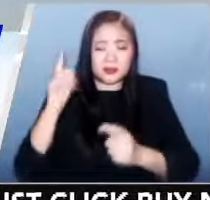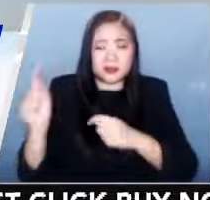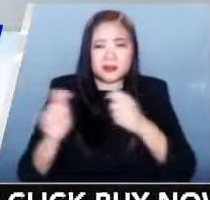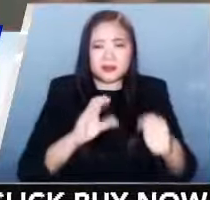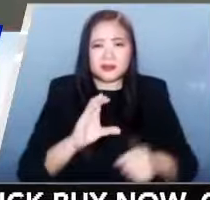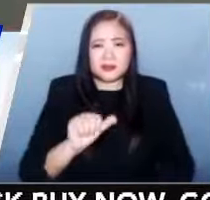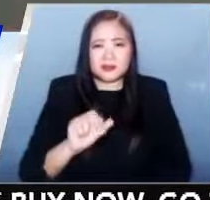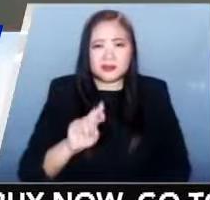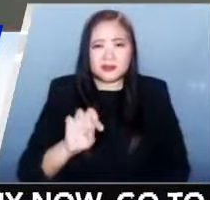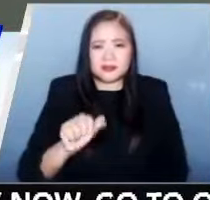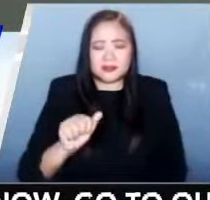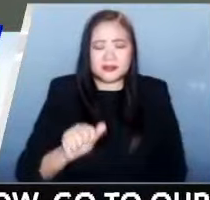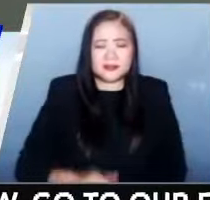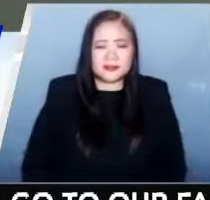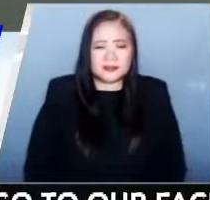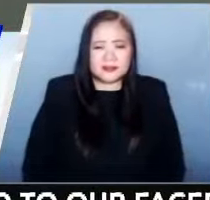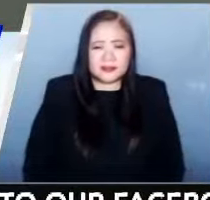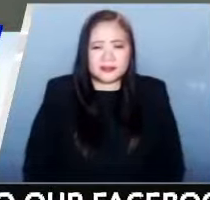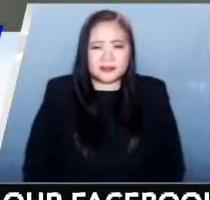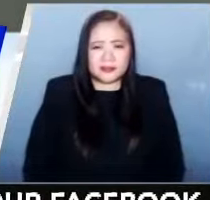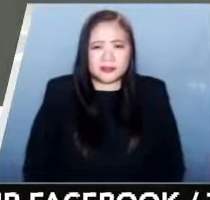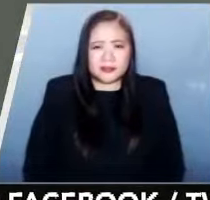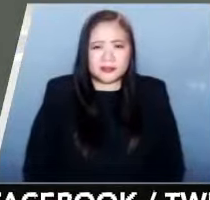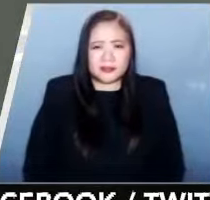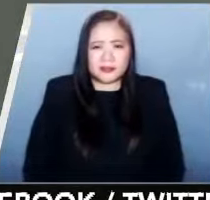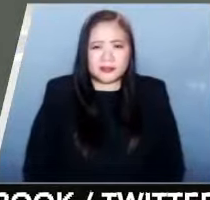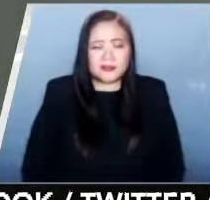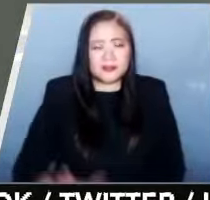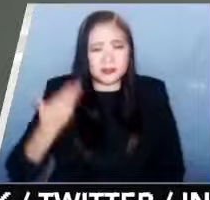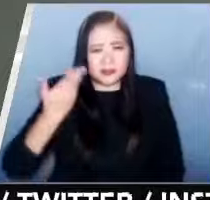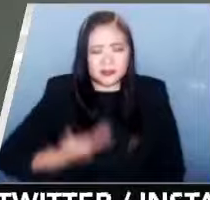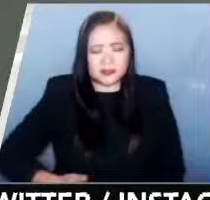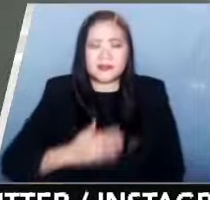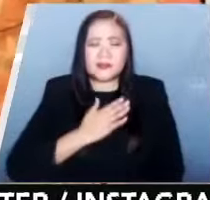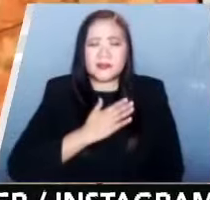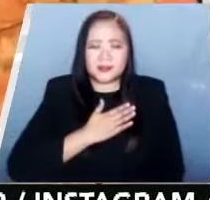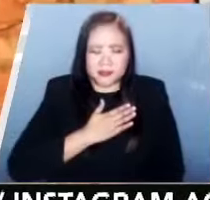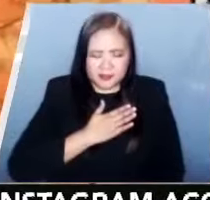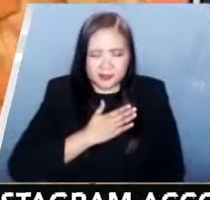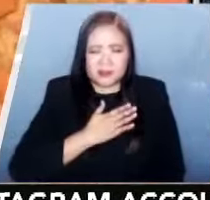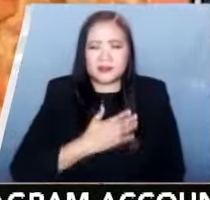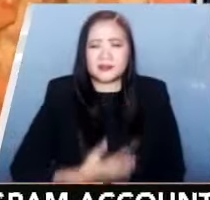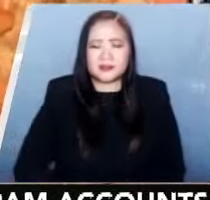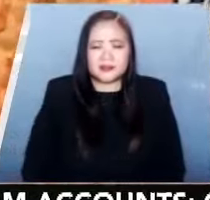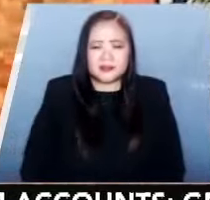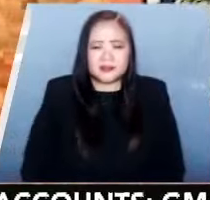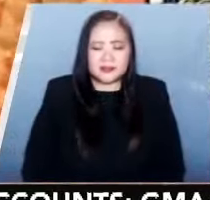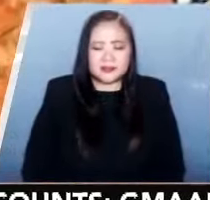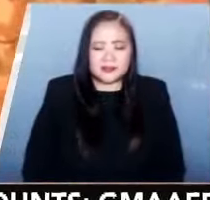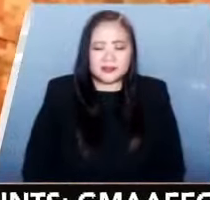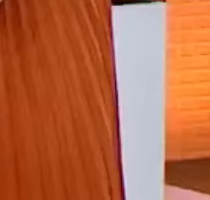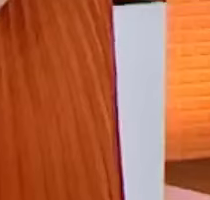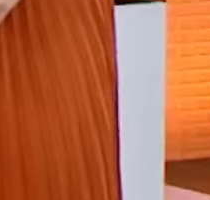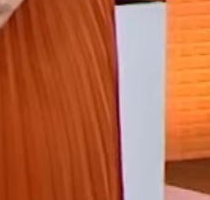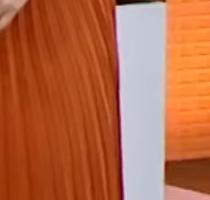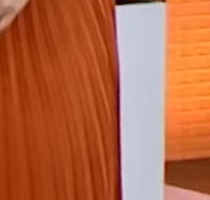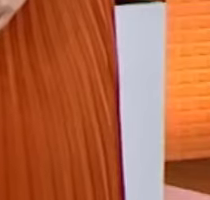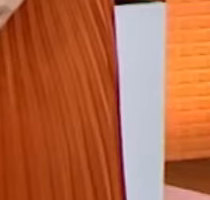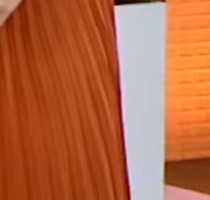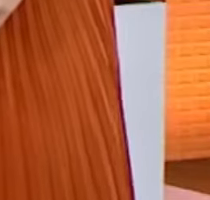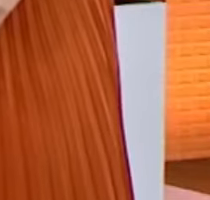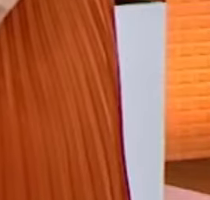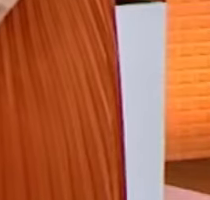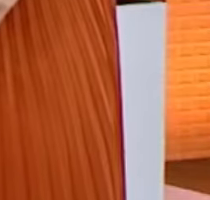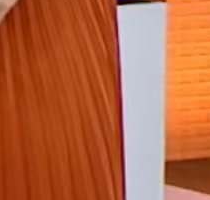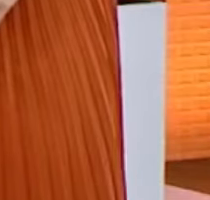linggo. Ito ang unang balita. EJ Gomez para sa GMA Integrated News. Mga kapuso,